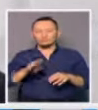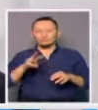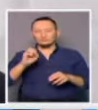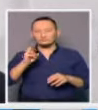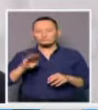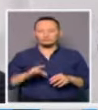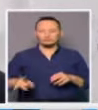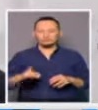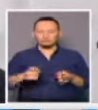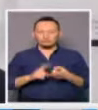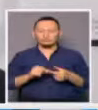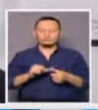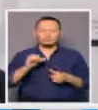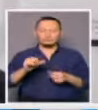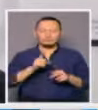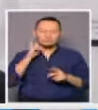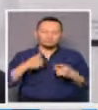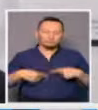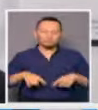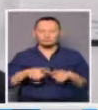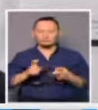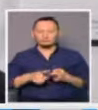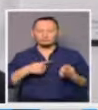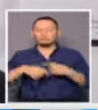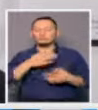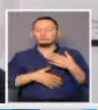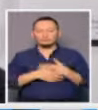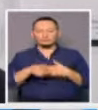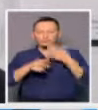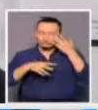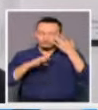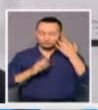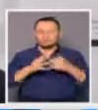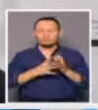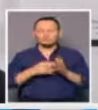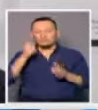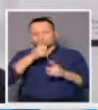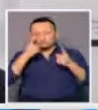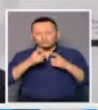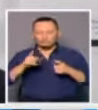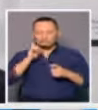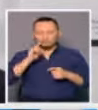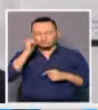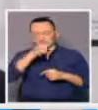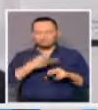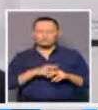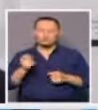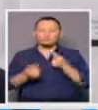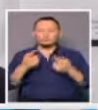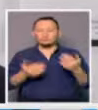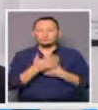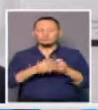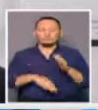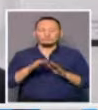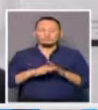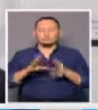Макатского района, особенно среди молодежи. Мы рады, что 2019 год объявлен годом молодежи. Появились новые возможности